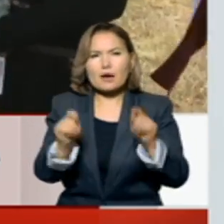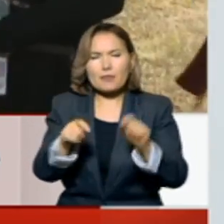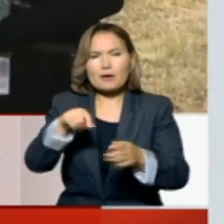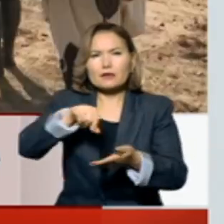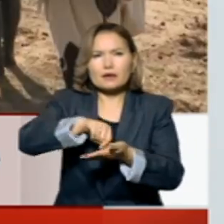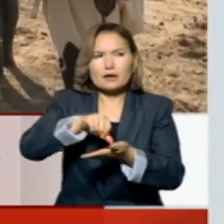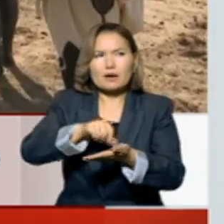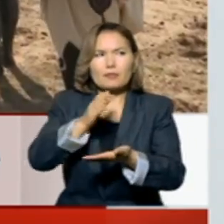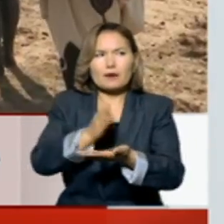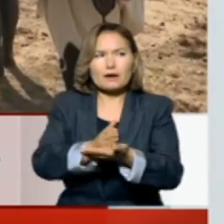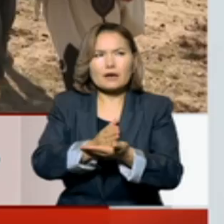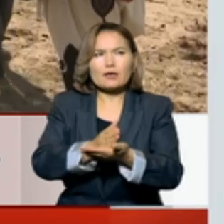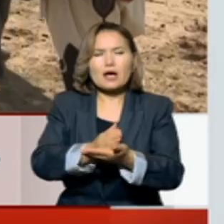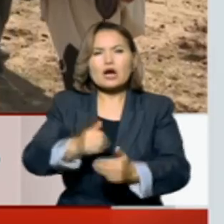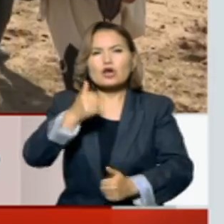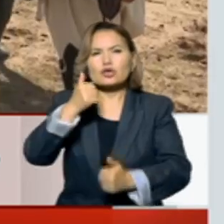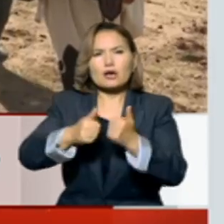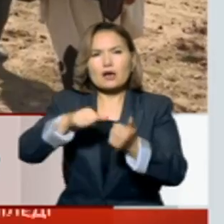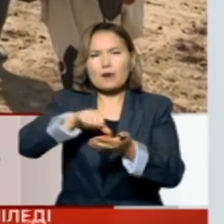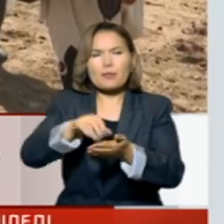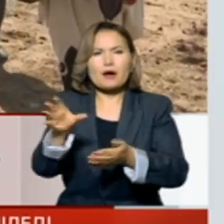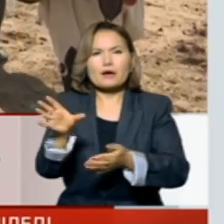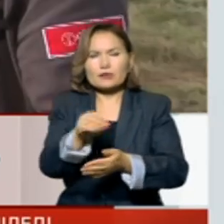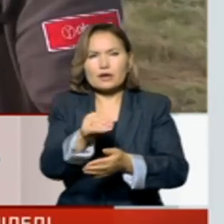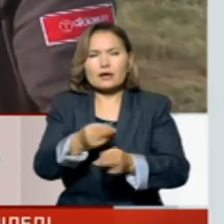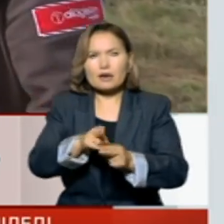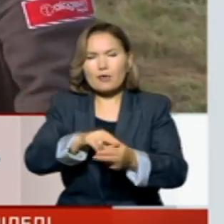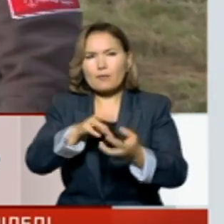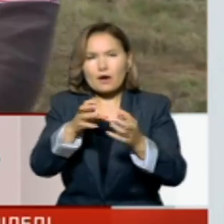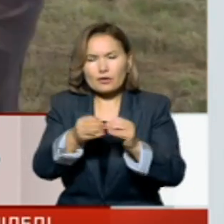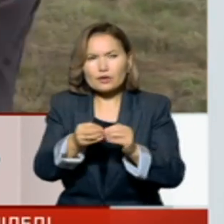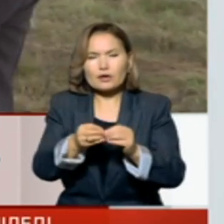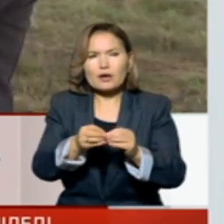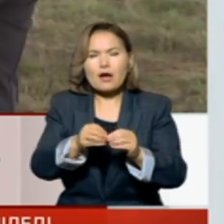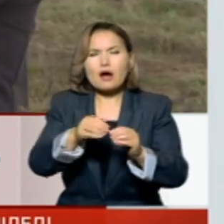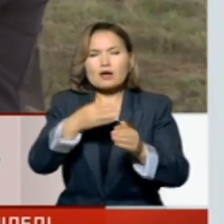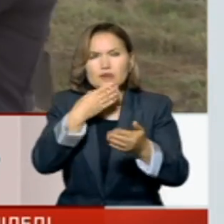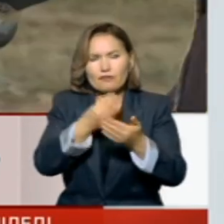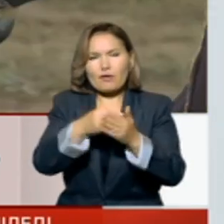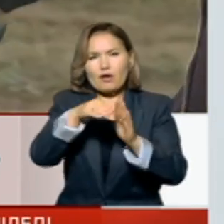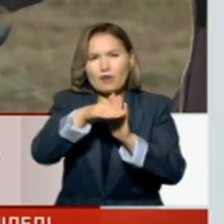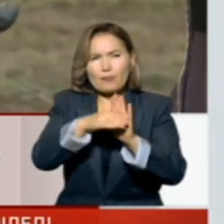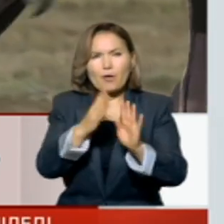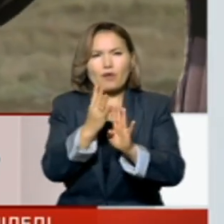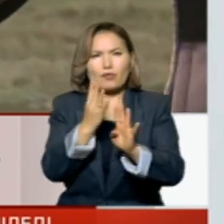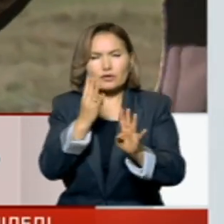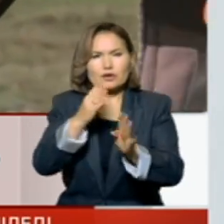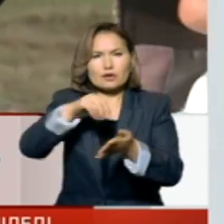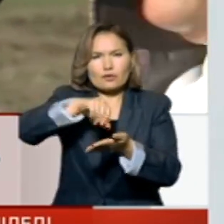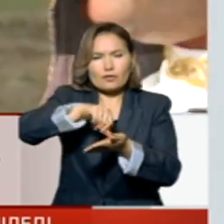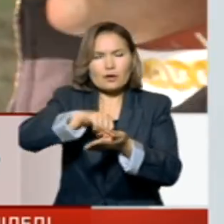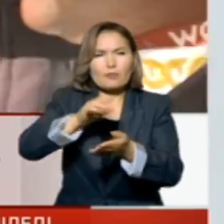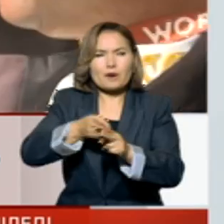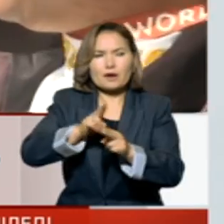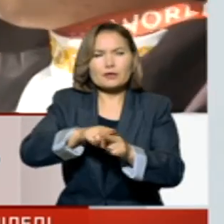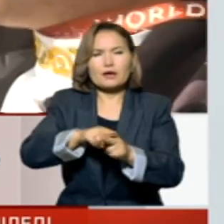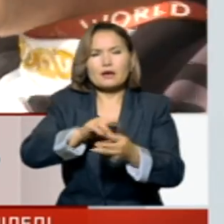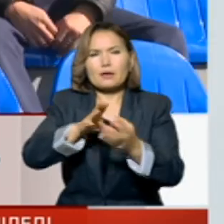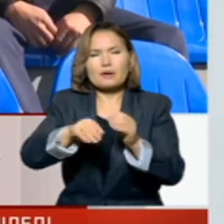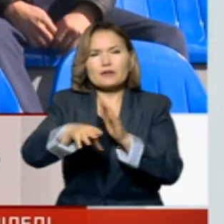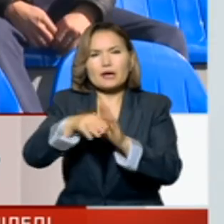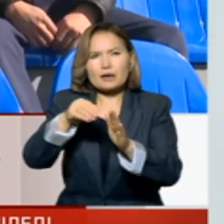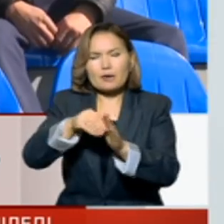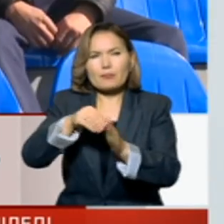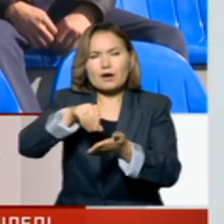қатысушылар бар. Жарысқа қатысушылардың барлығы да жеребе тарту рәсімі бойынша өздерінің кезектерін анықталды. Және жеребе тартудың